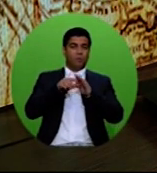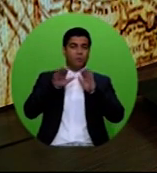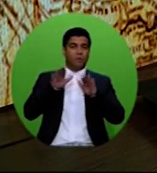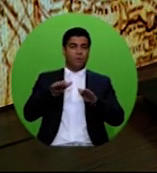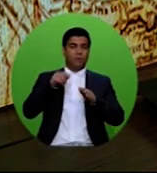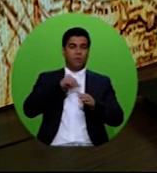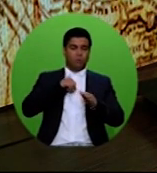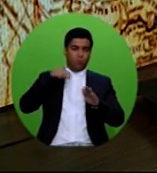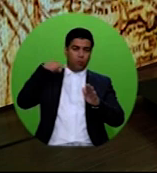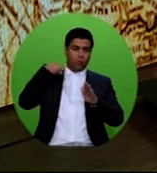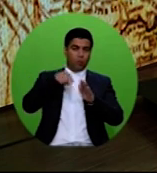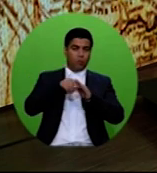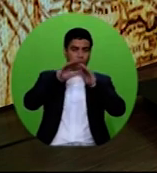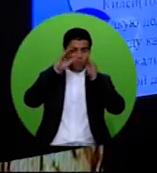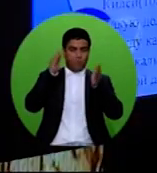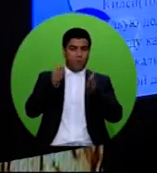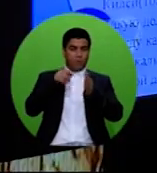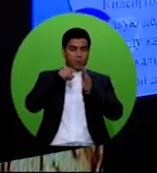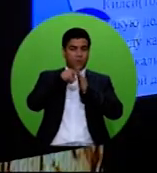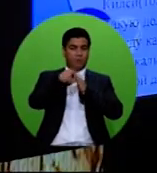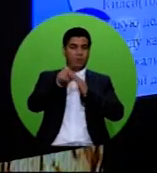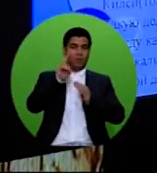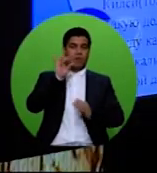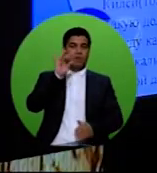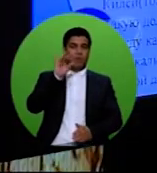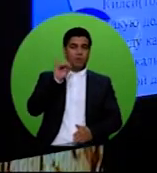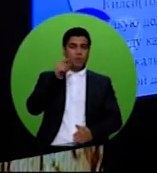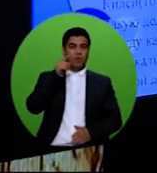самая глубокая пещера Кильси глубиной